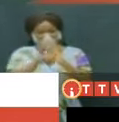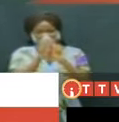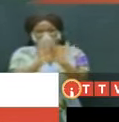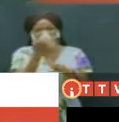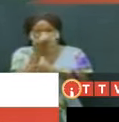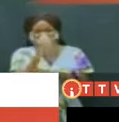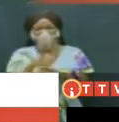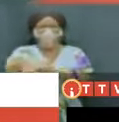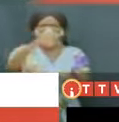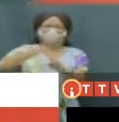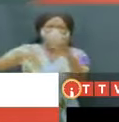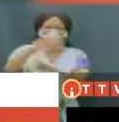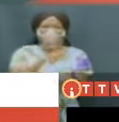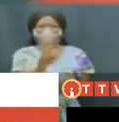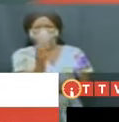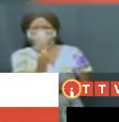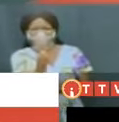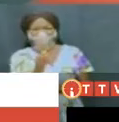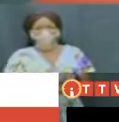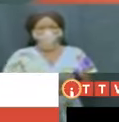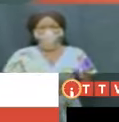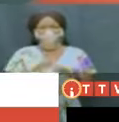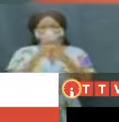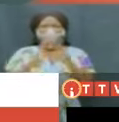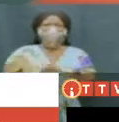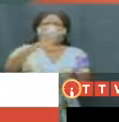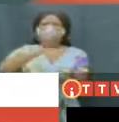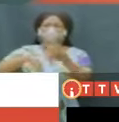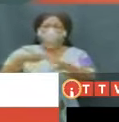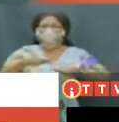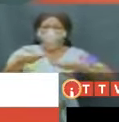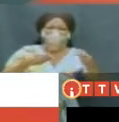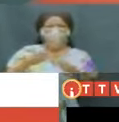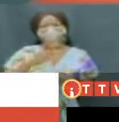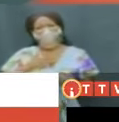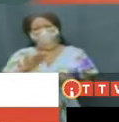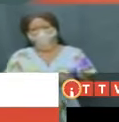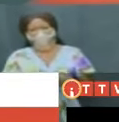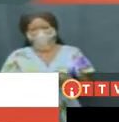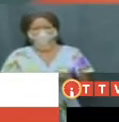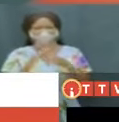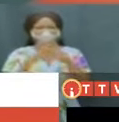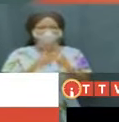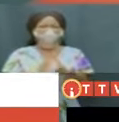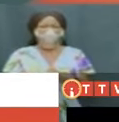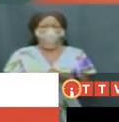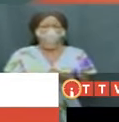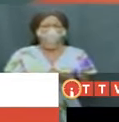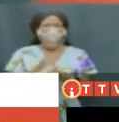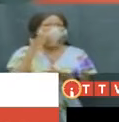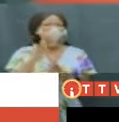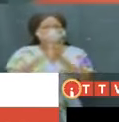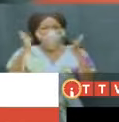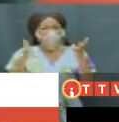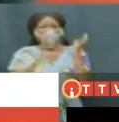yatisokonezera chuma, COVID-19 yatisokonezera mabusiness, COVID-19 yakhudza dziko lathu.